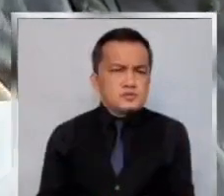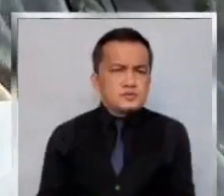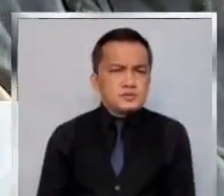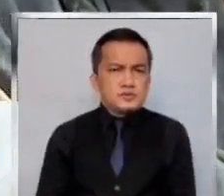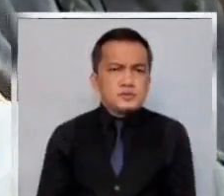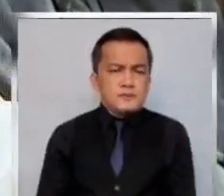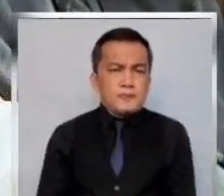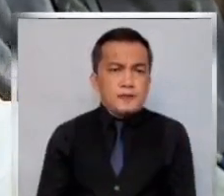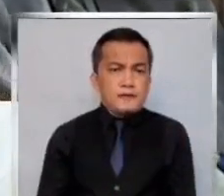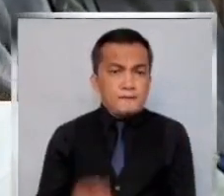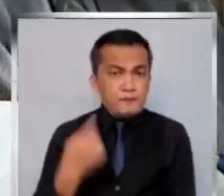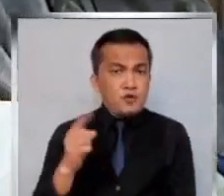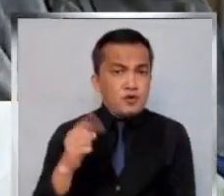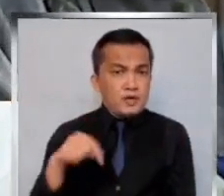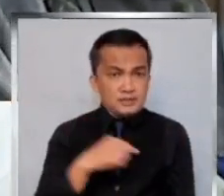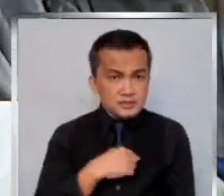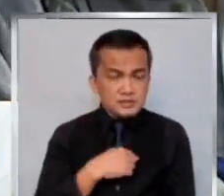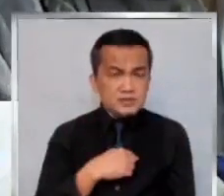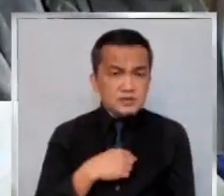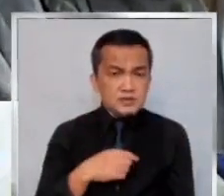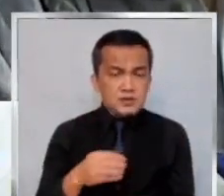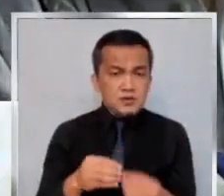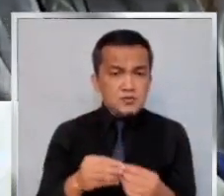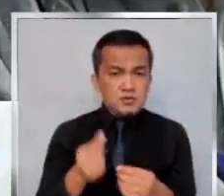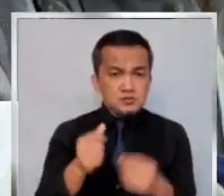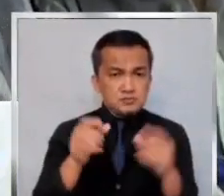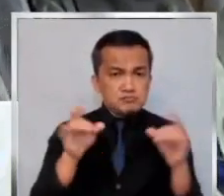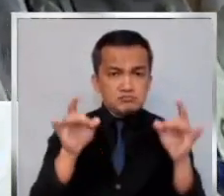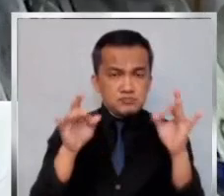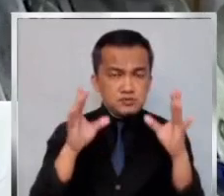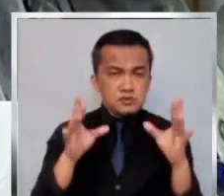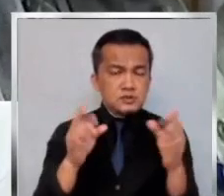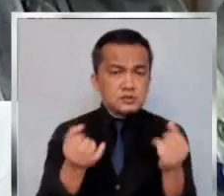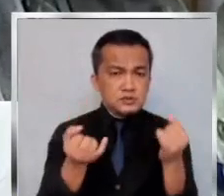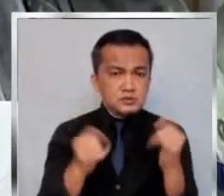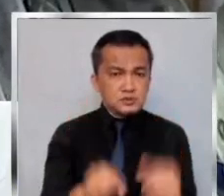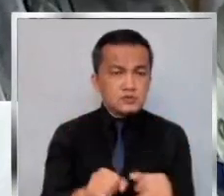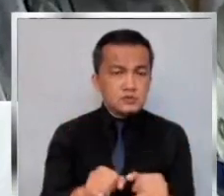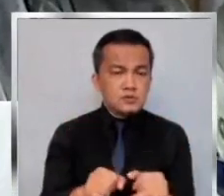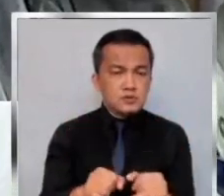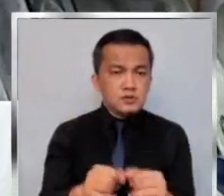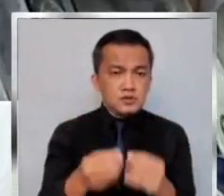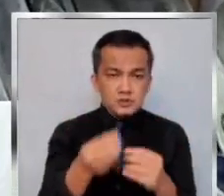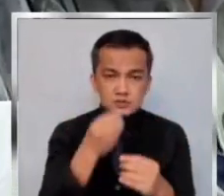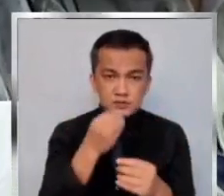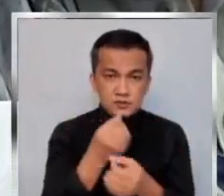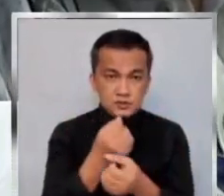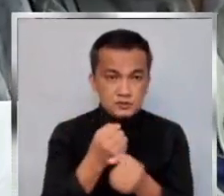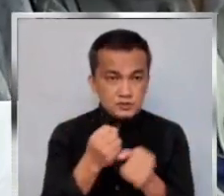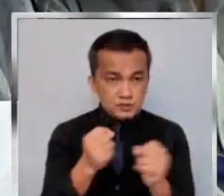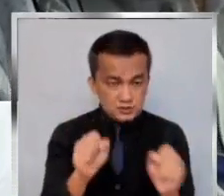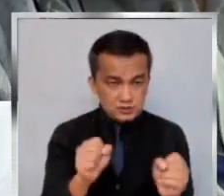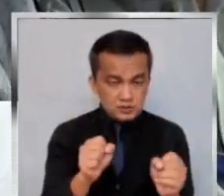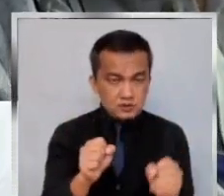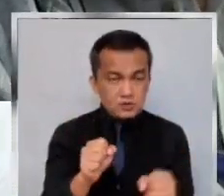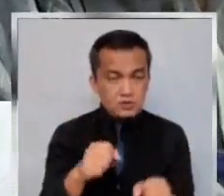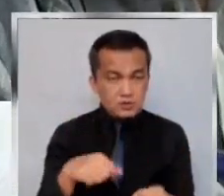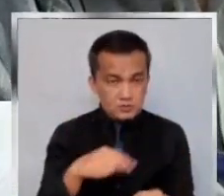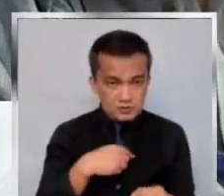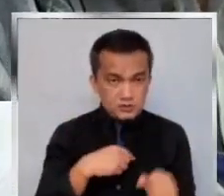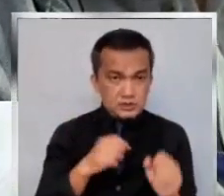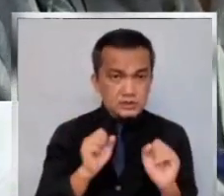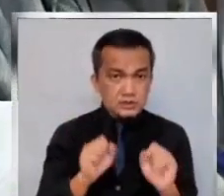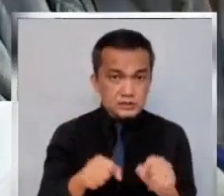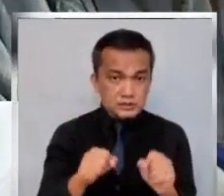for us, the most crucial issue is food security. Would we be able to